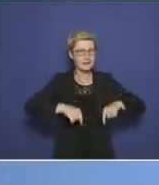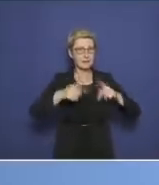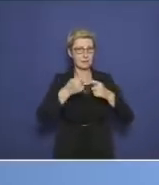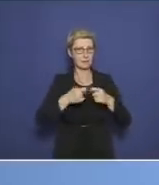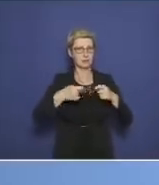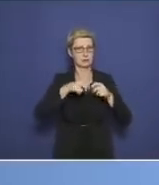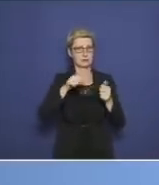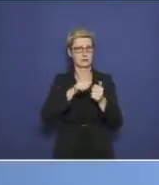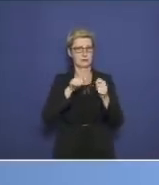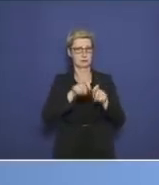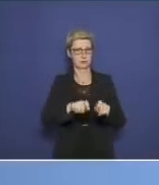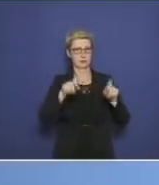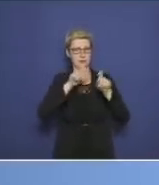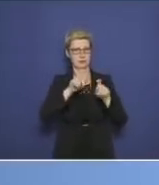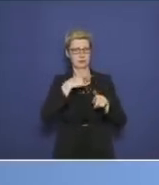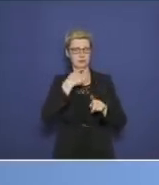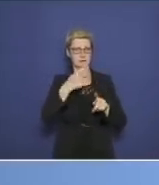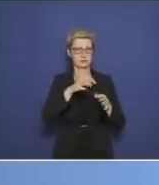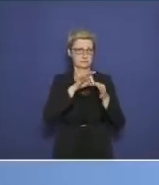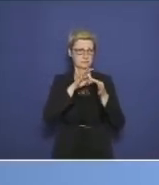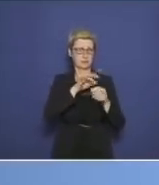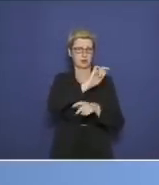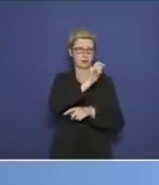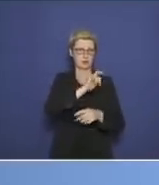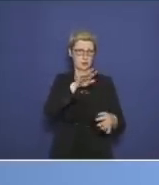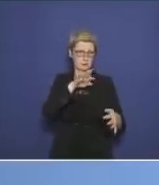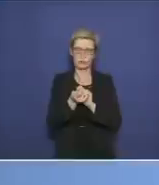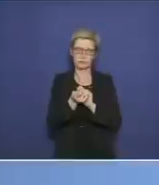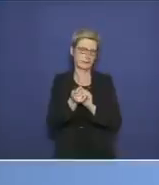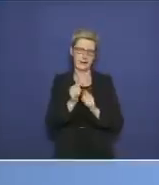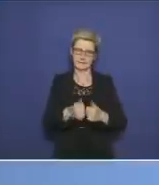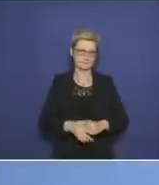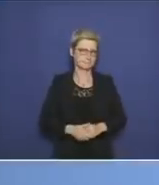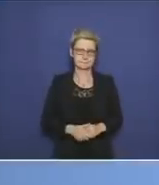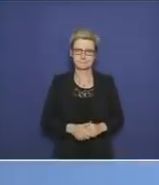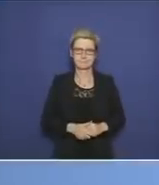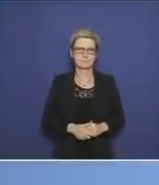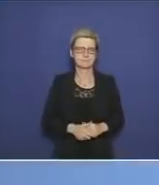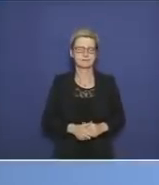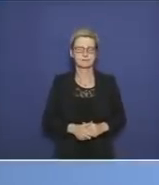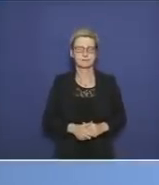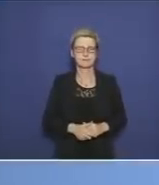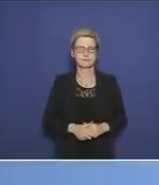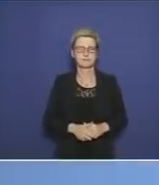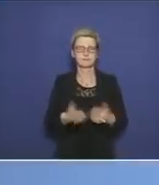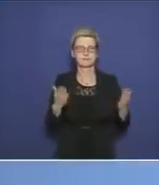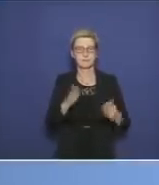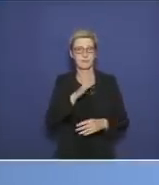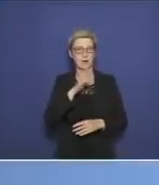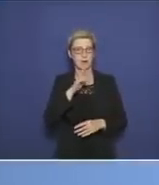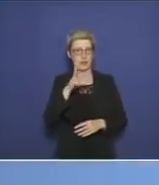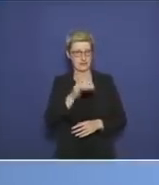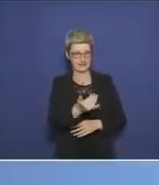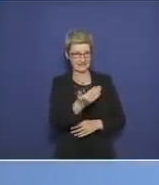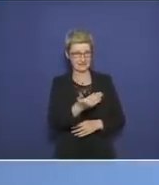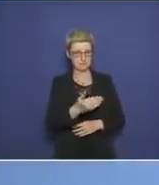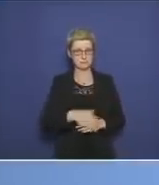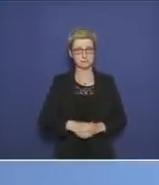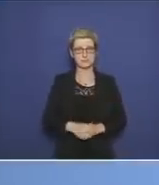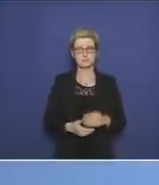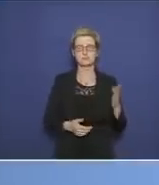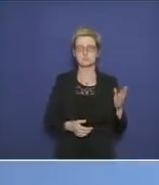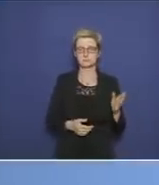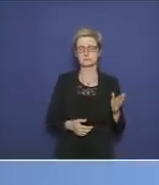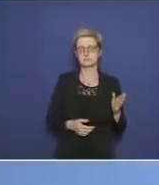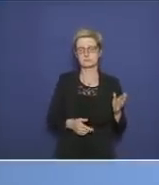Ein Abschiebestopp nach Afghanistan ist derzeit nicht geplant. Herr Jessen dazu? Das